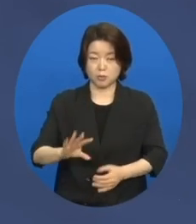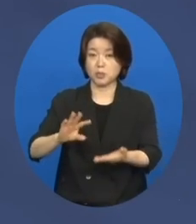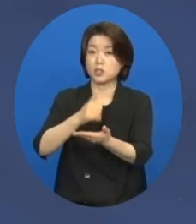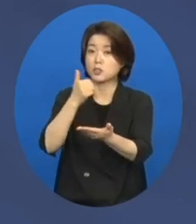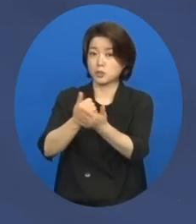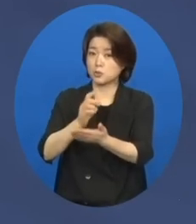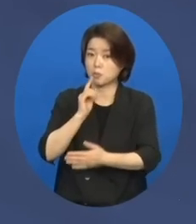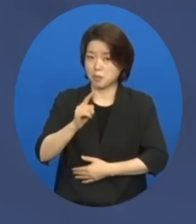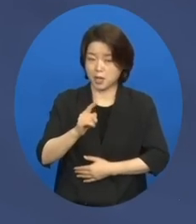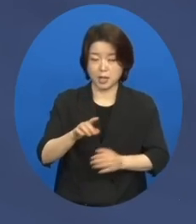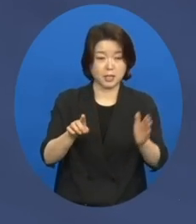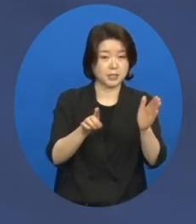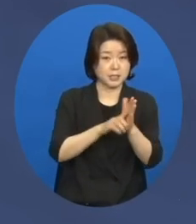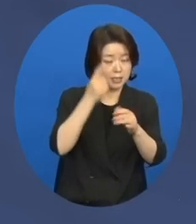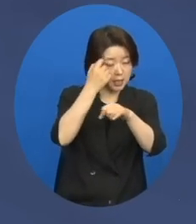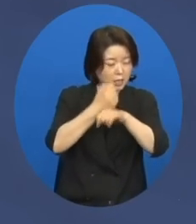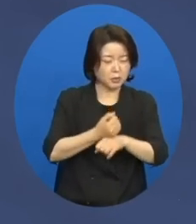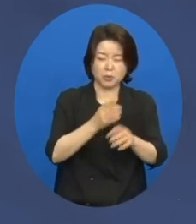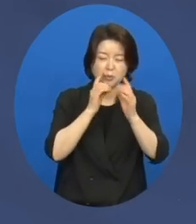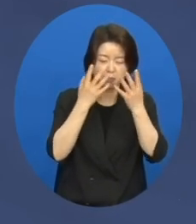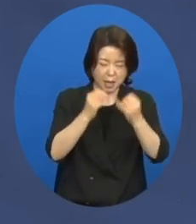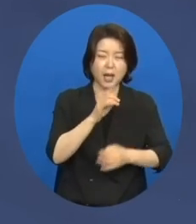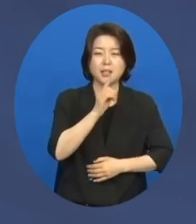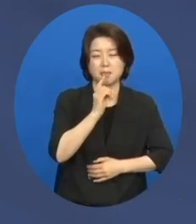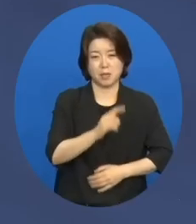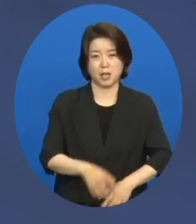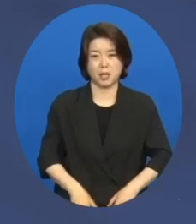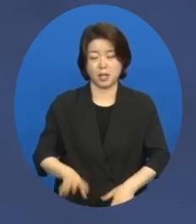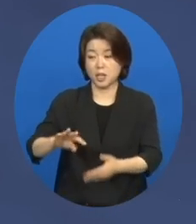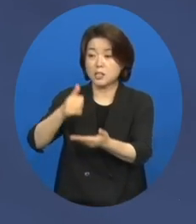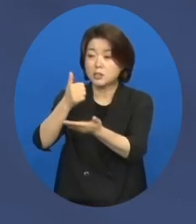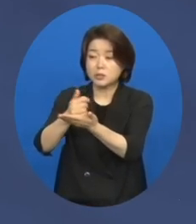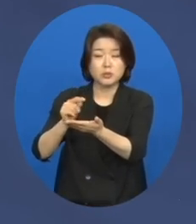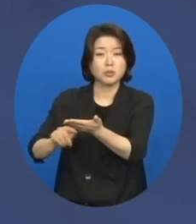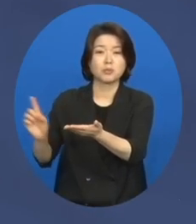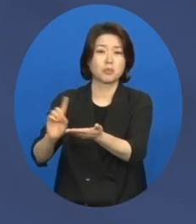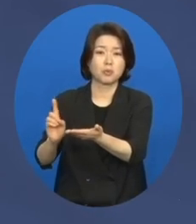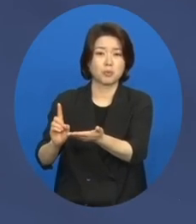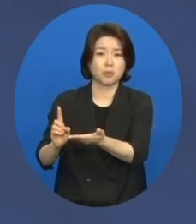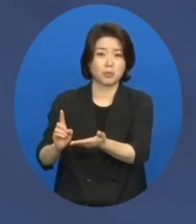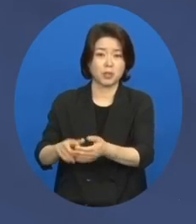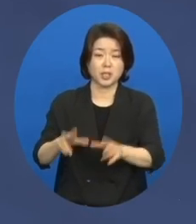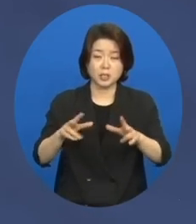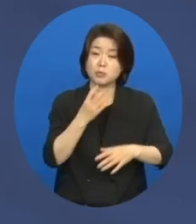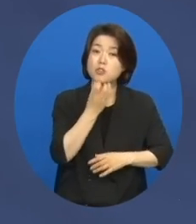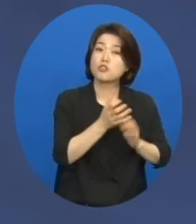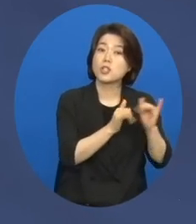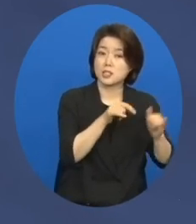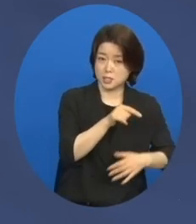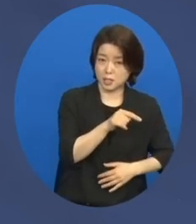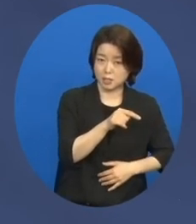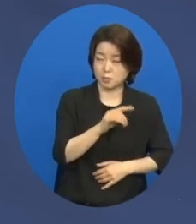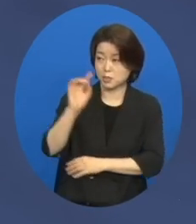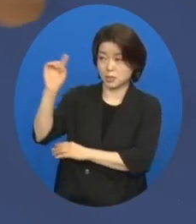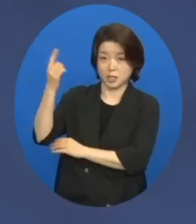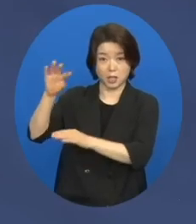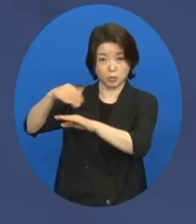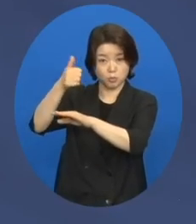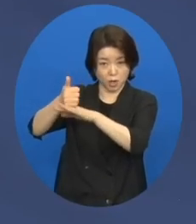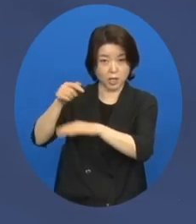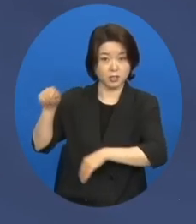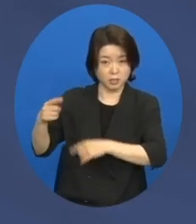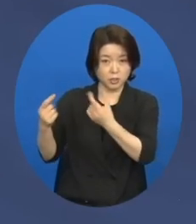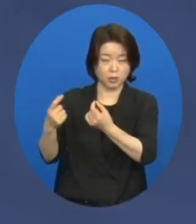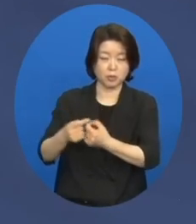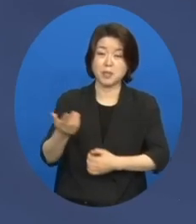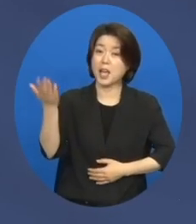말 신학적으로 많이 얘기합니다. 어떤 그리스도냐는 거예요. 지금도 유대인들은 다윗왕 같이